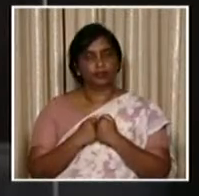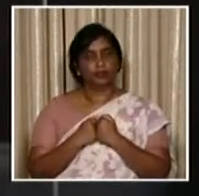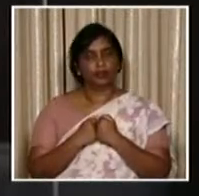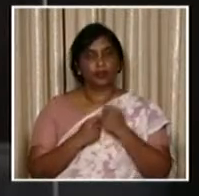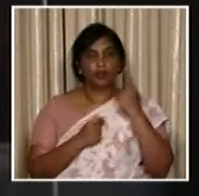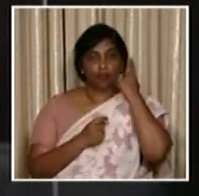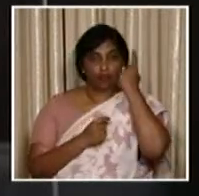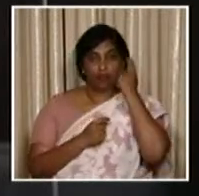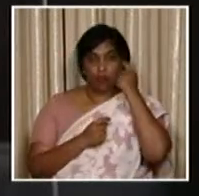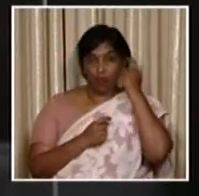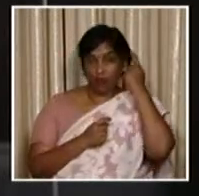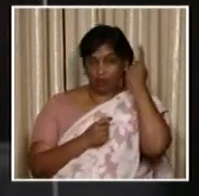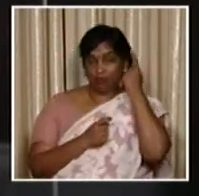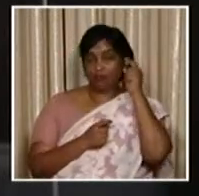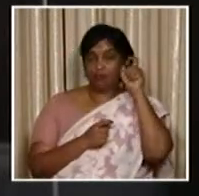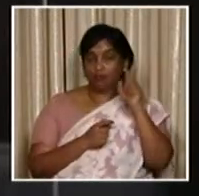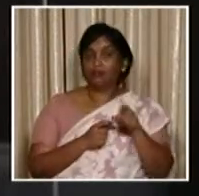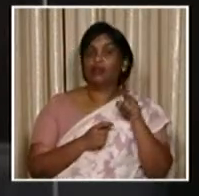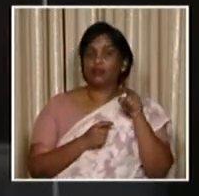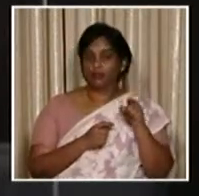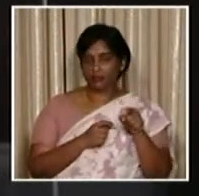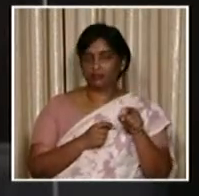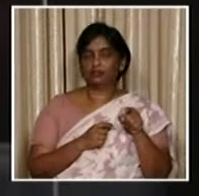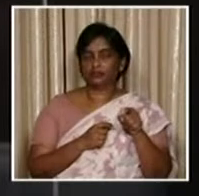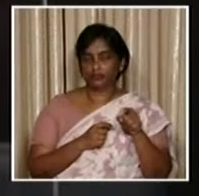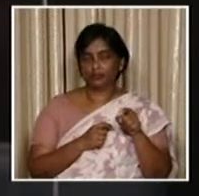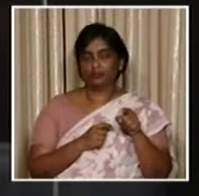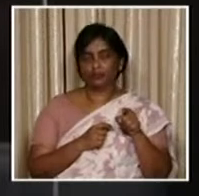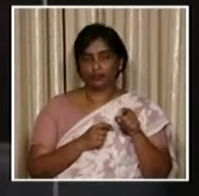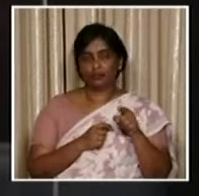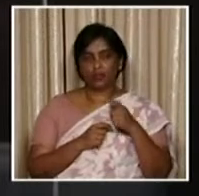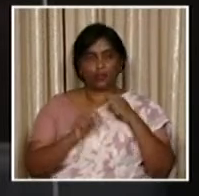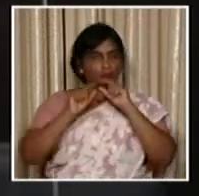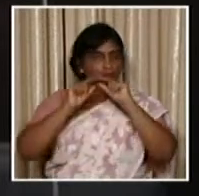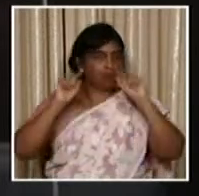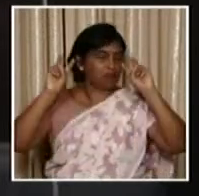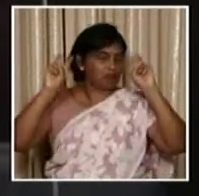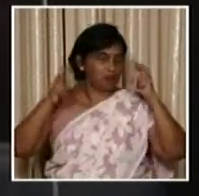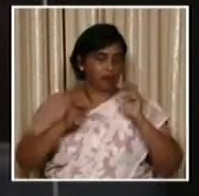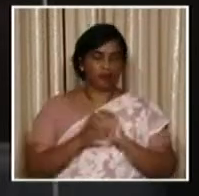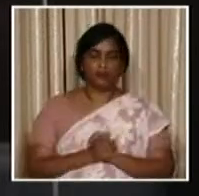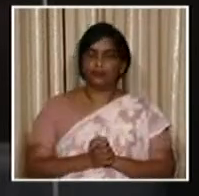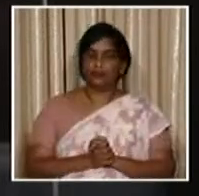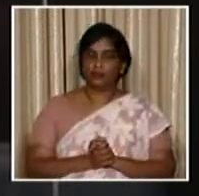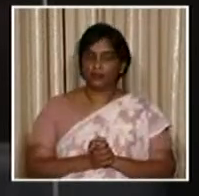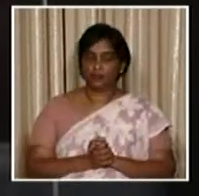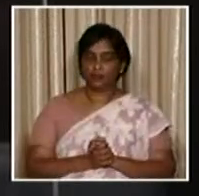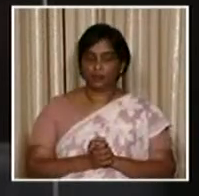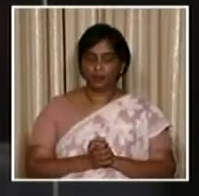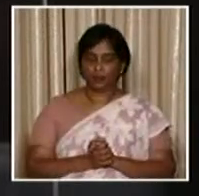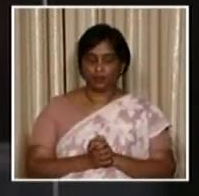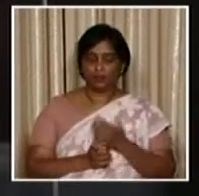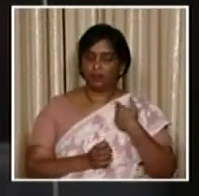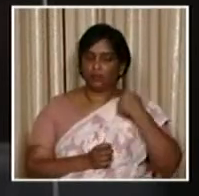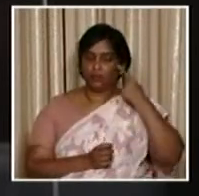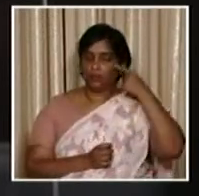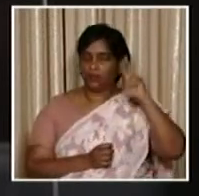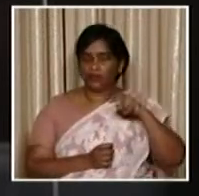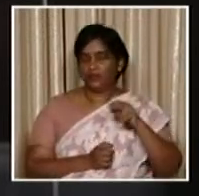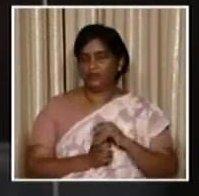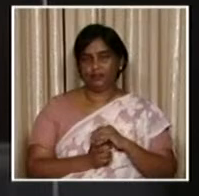Maha molakaraya kiyana eka thamai metana matrukawa wela tiyenne. Mama vishwasa